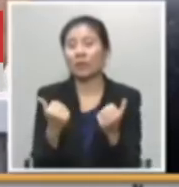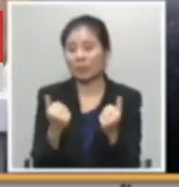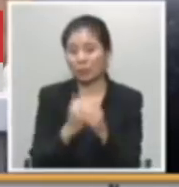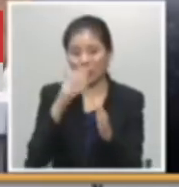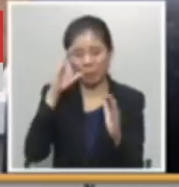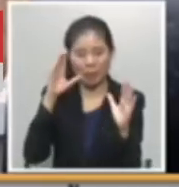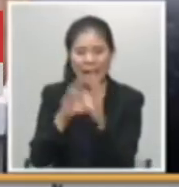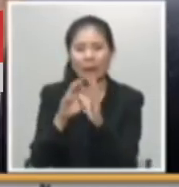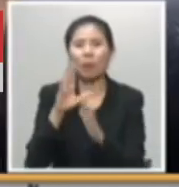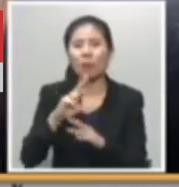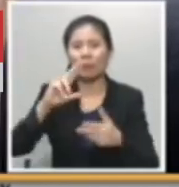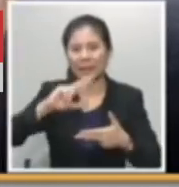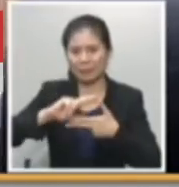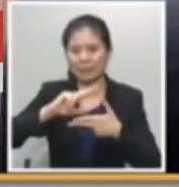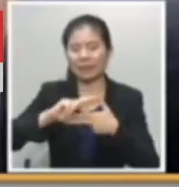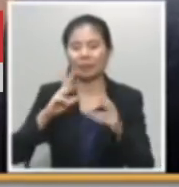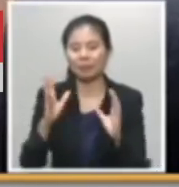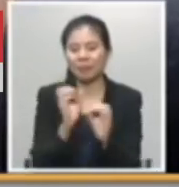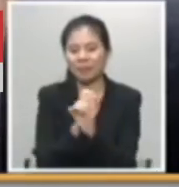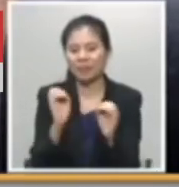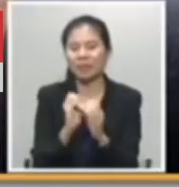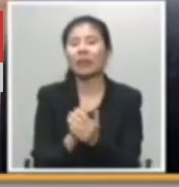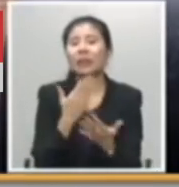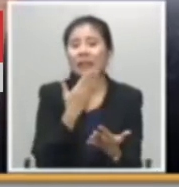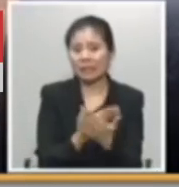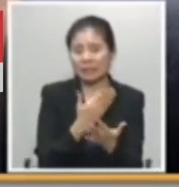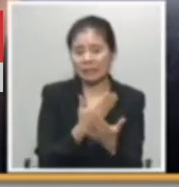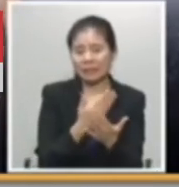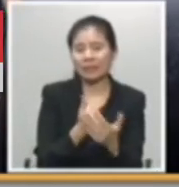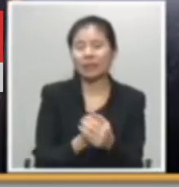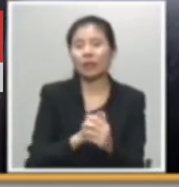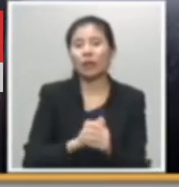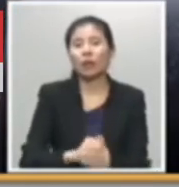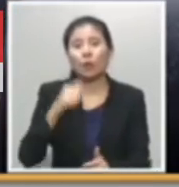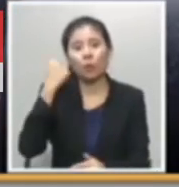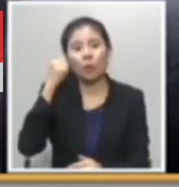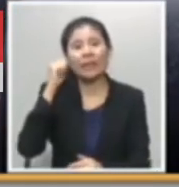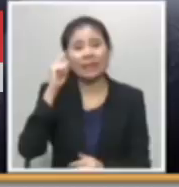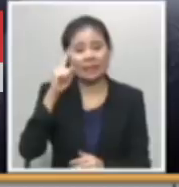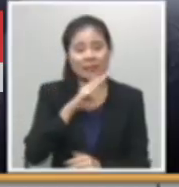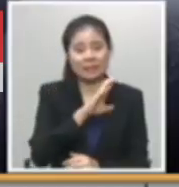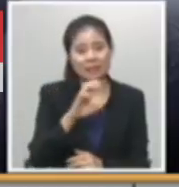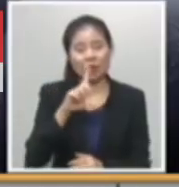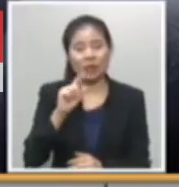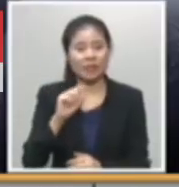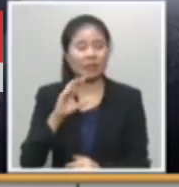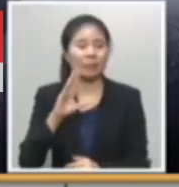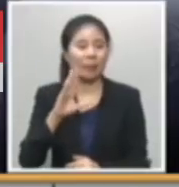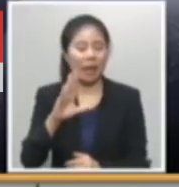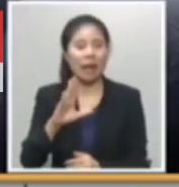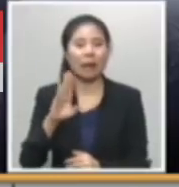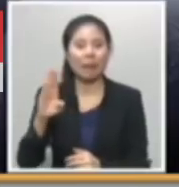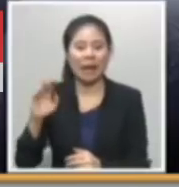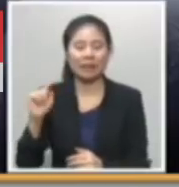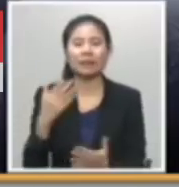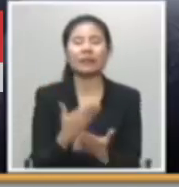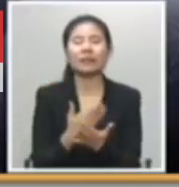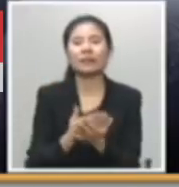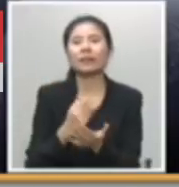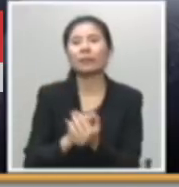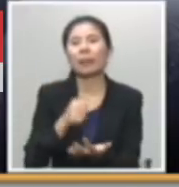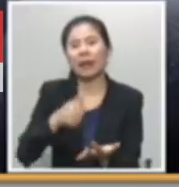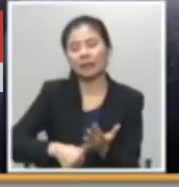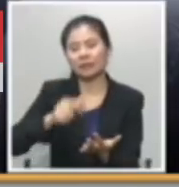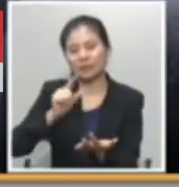ต่พี่น้องคงจำได้นะครับค่าแรง425บาทข้าว18,000เห็นไหมครับมีการลดภาษีมี